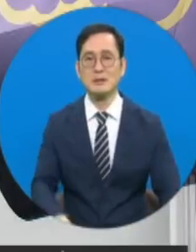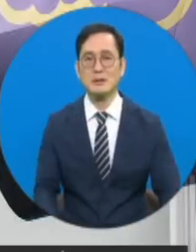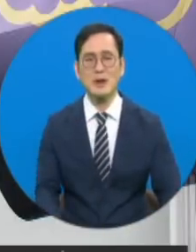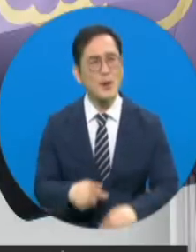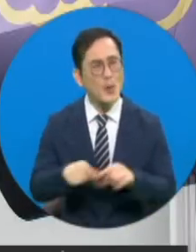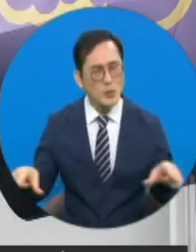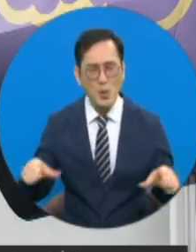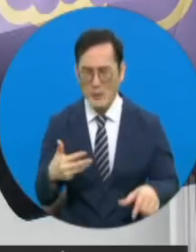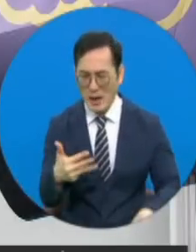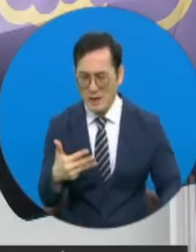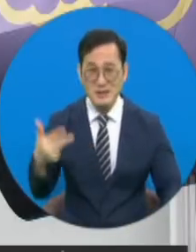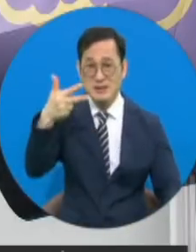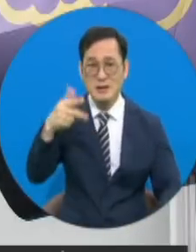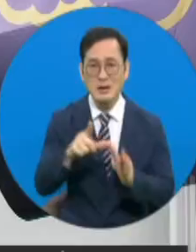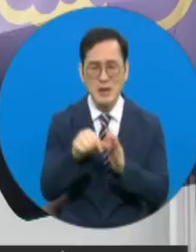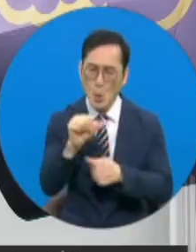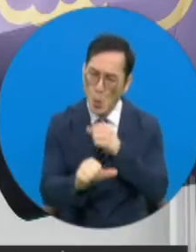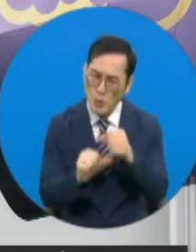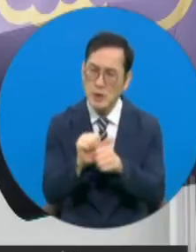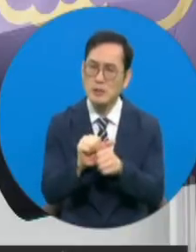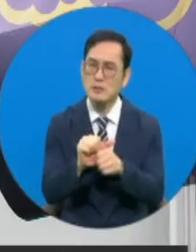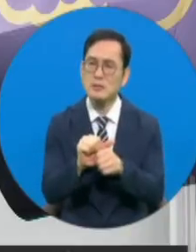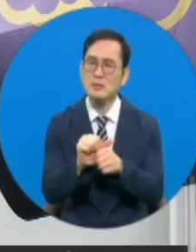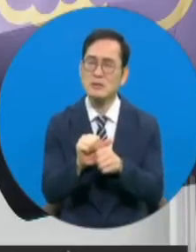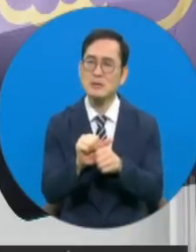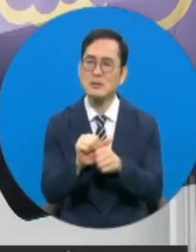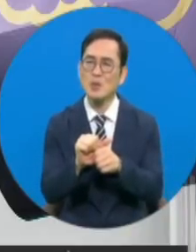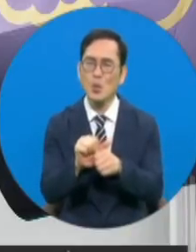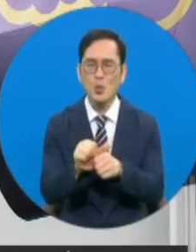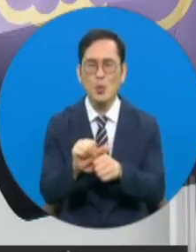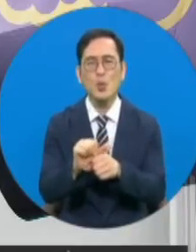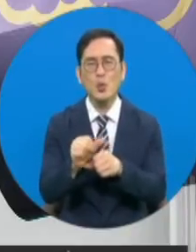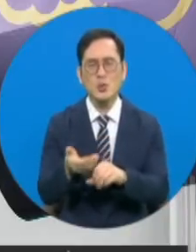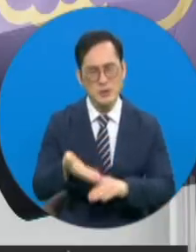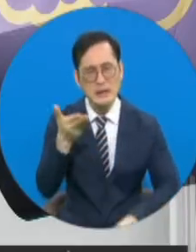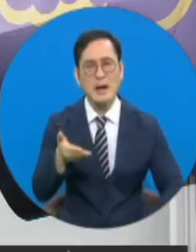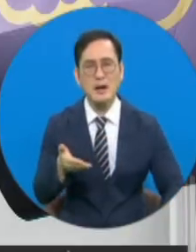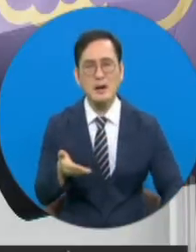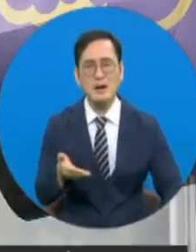평균 5년 11개월이 소요된다는 데이터도 나와 있습니다